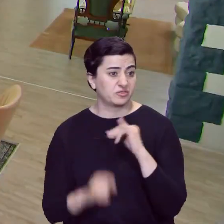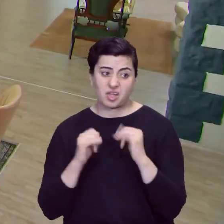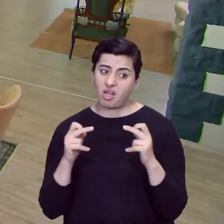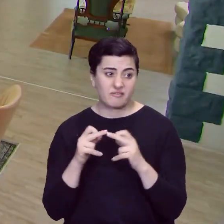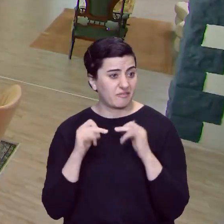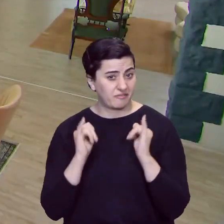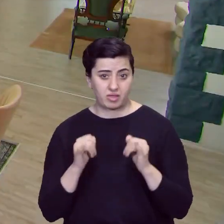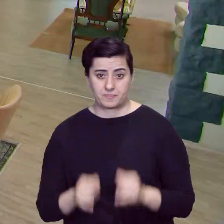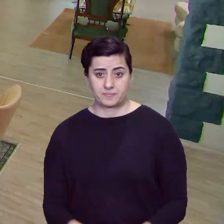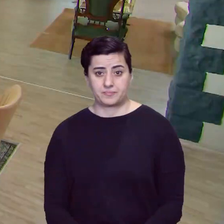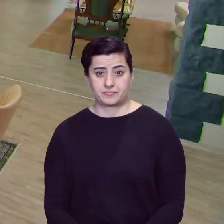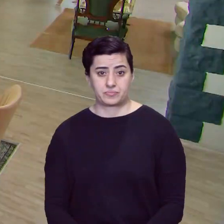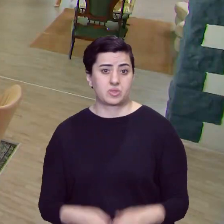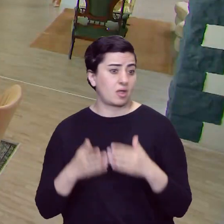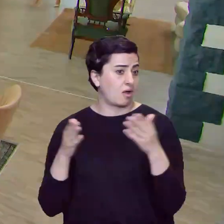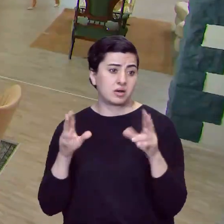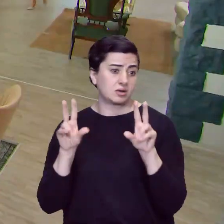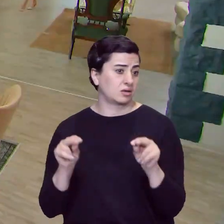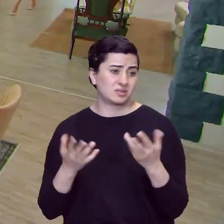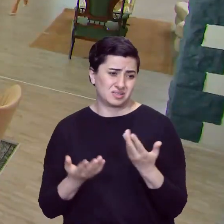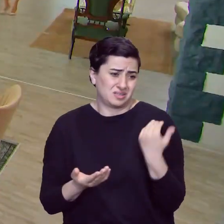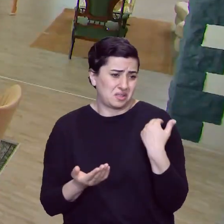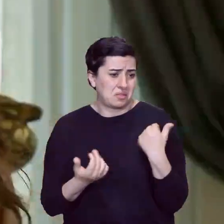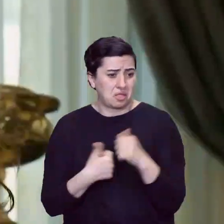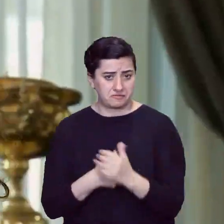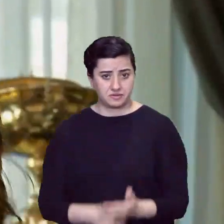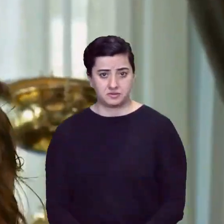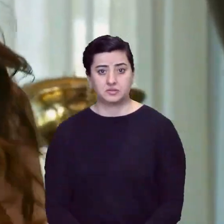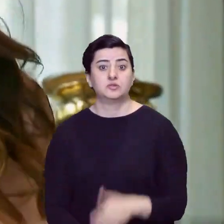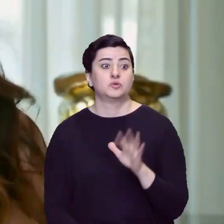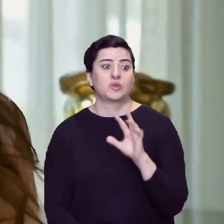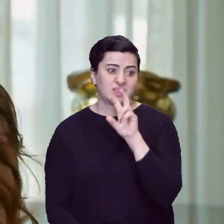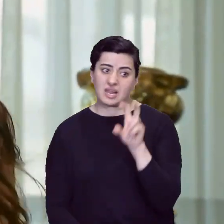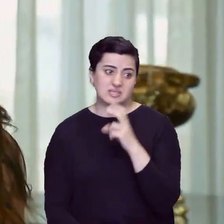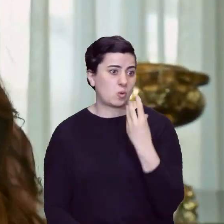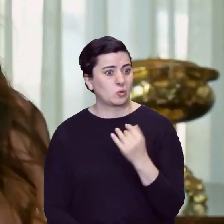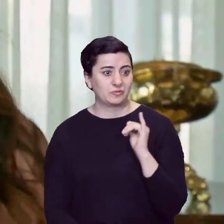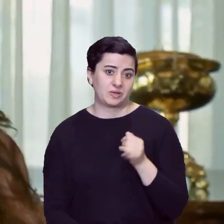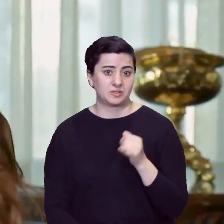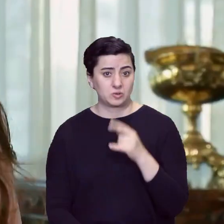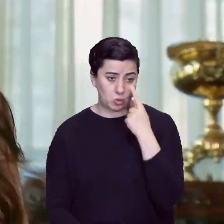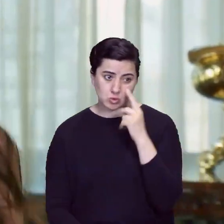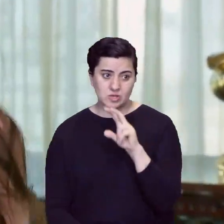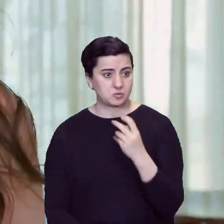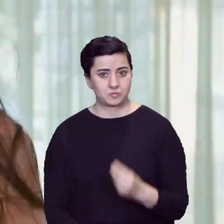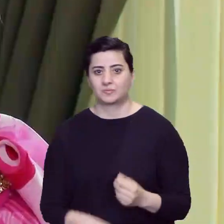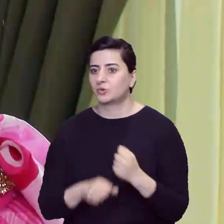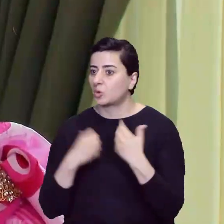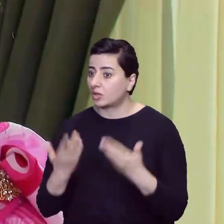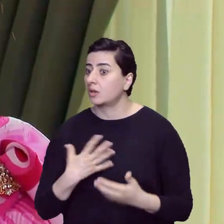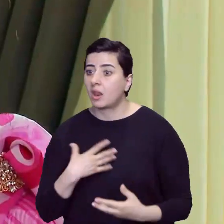ettiler. Kesin. Yoksa niye ayrı yatsın tazecik evliler? Yok yok, nazara geldiler bunlara. Gözdeydi. Günaydın